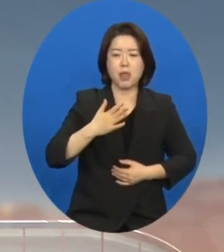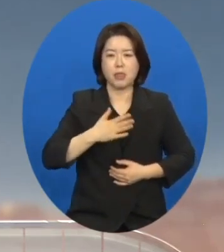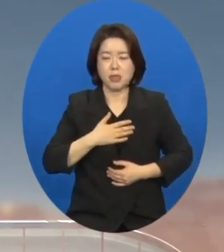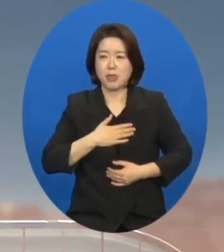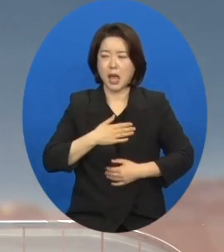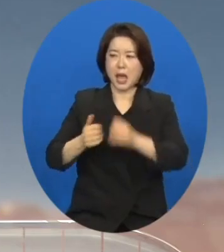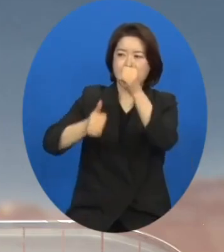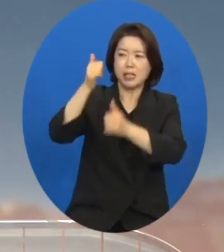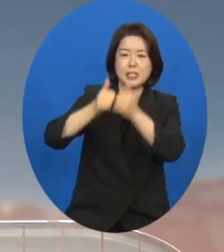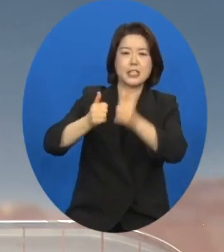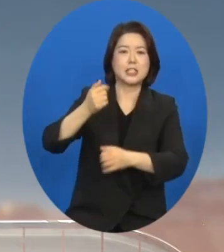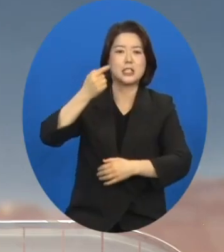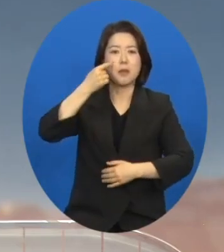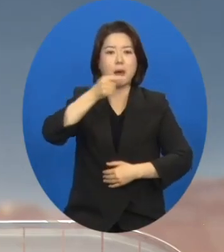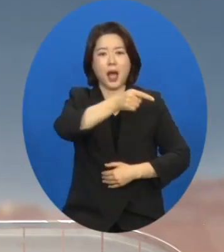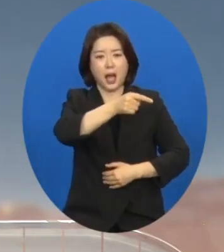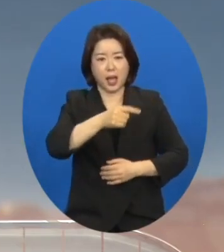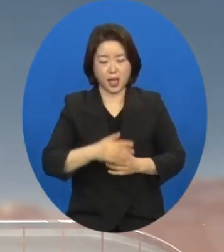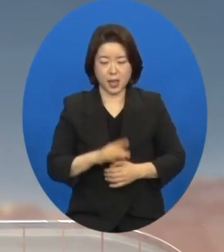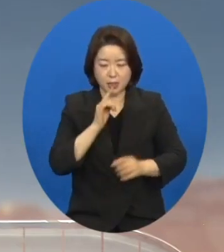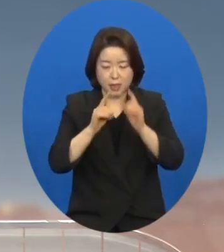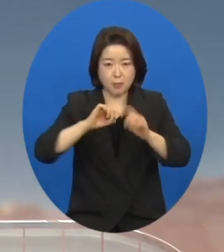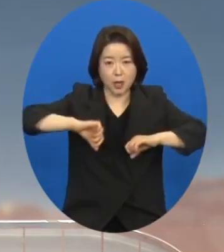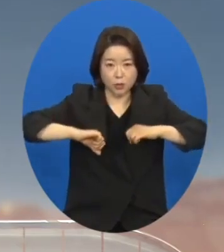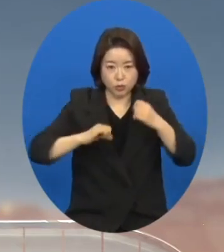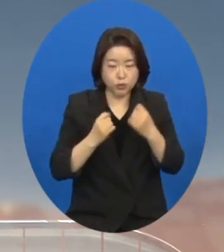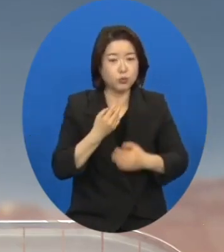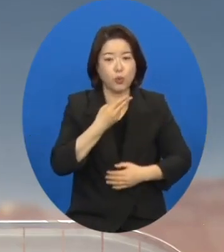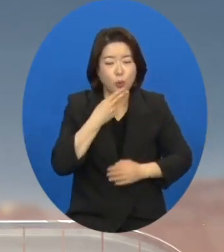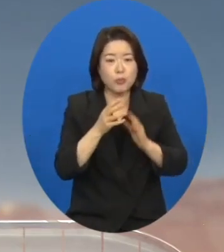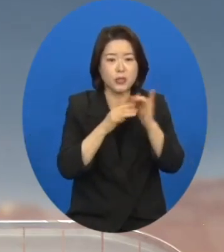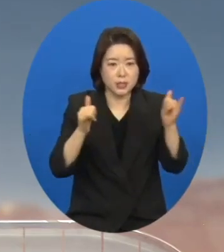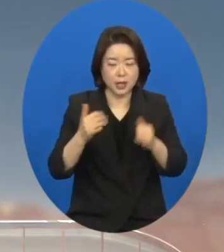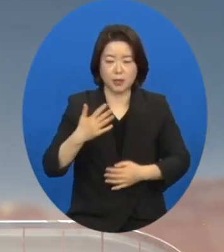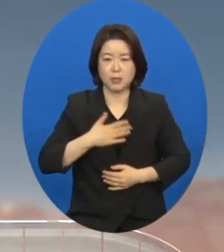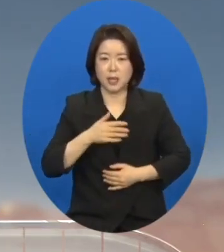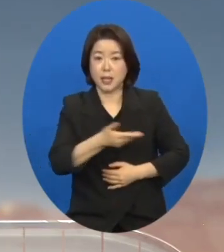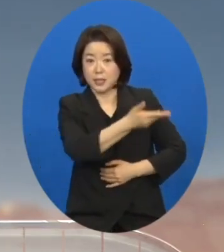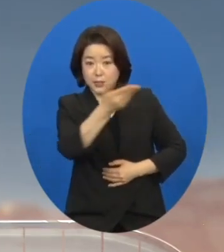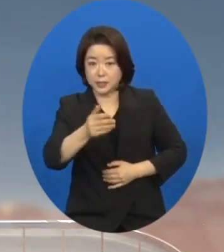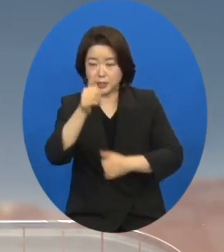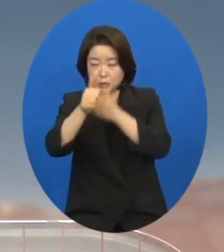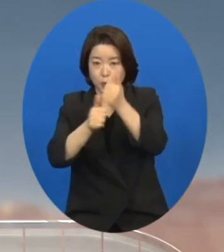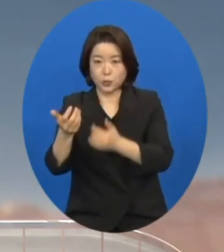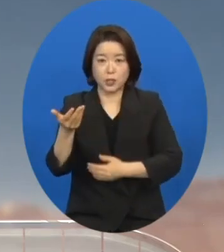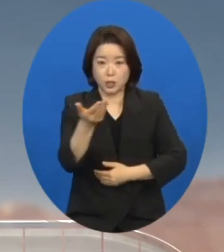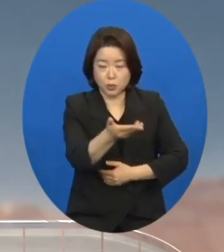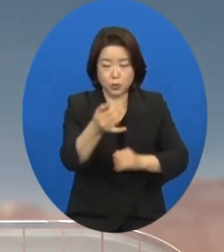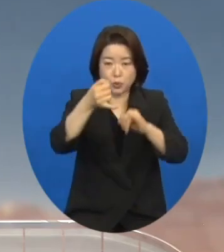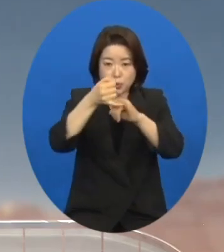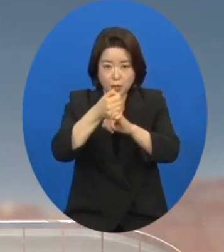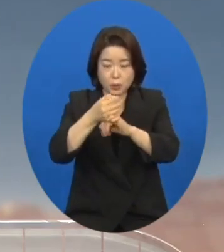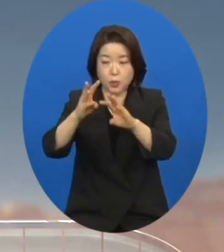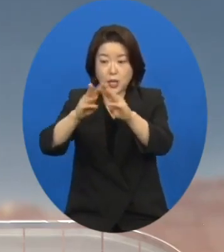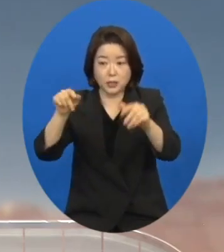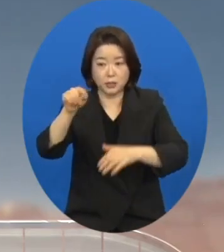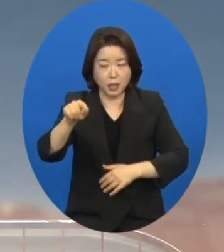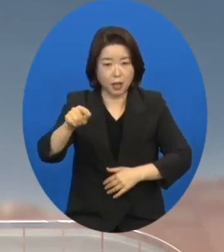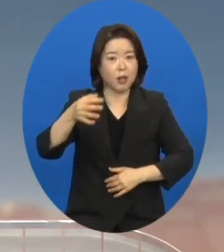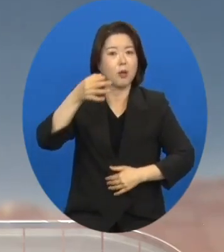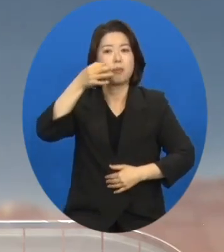어떻게요 순종하지 않은 사람들은 어느 누구도 내가 그들의 조상들에게 주기로 한 그 땅을 못 볼